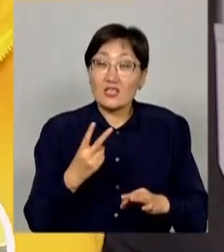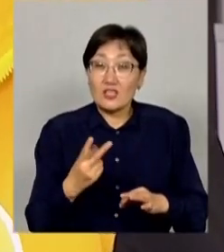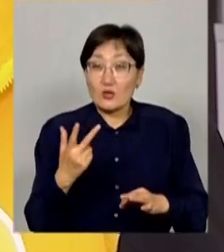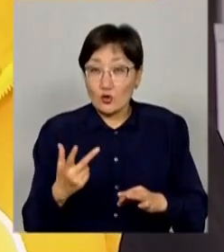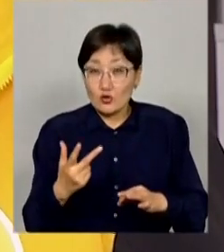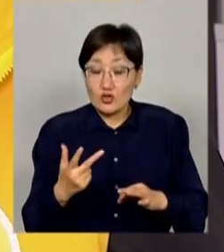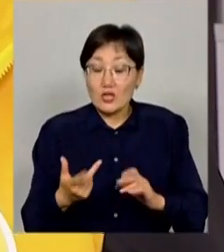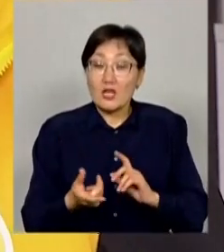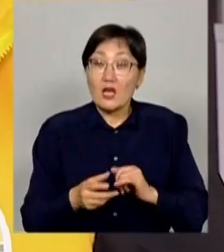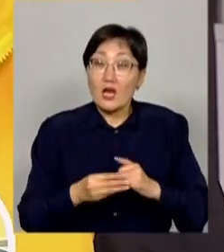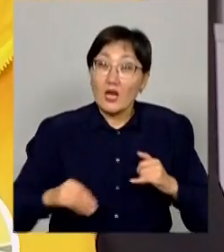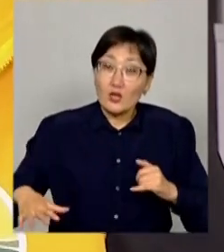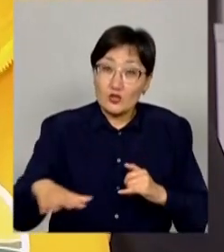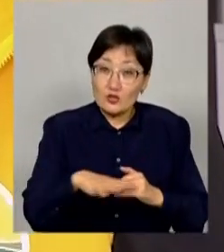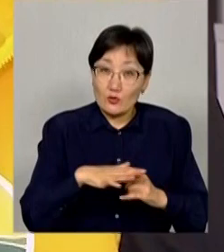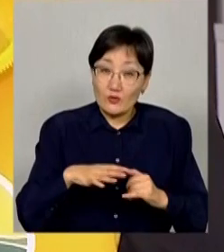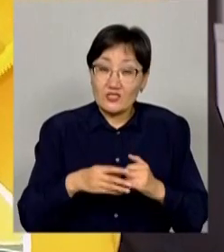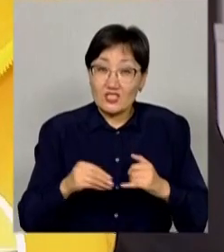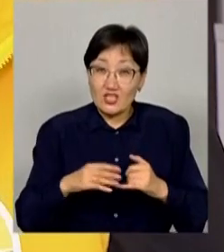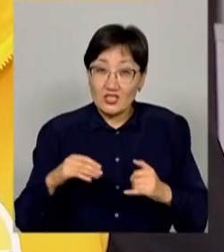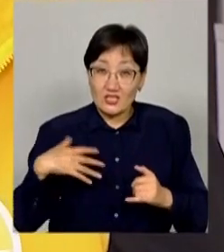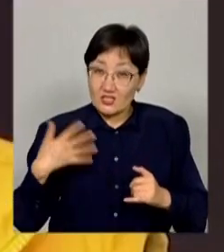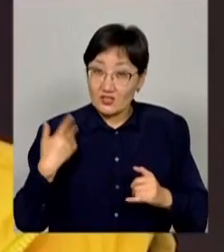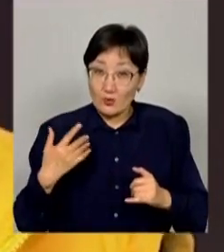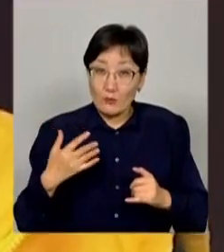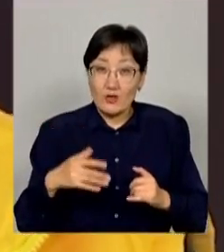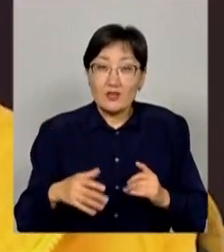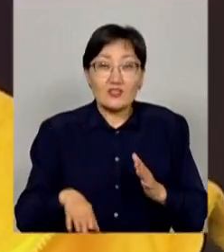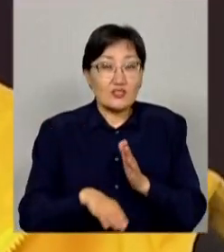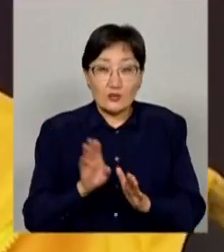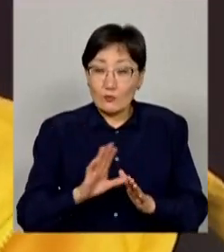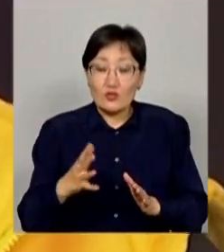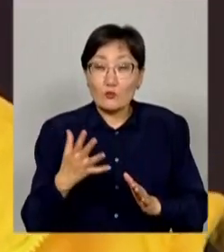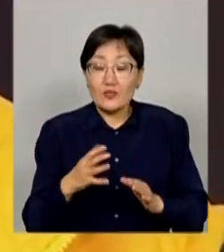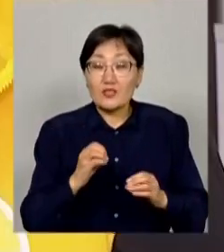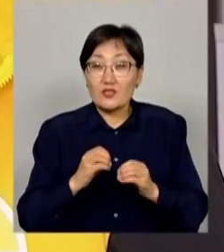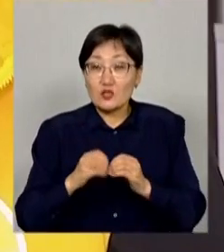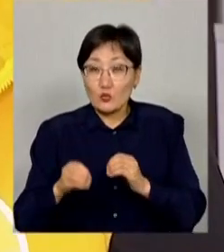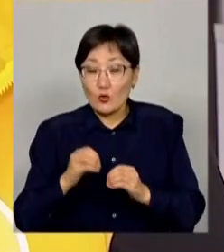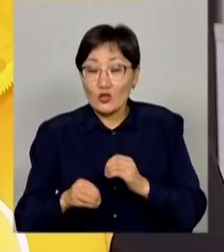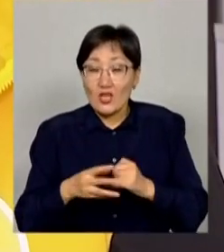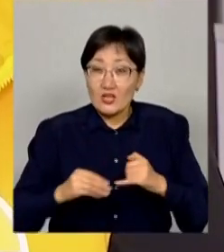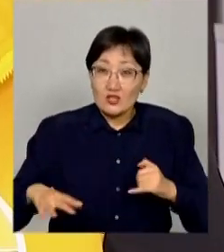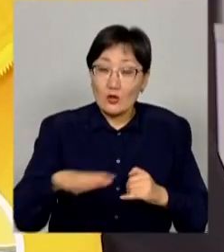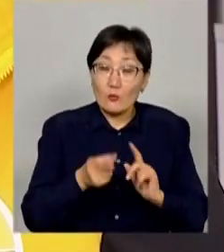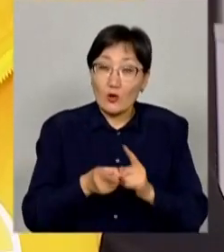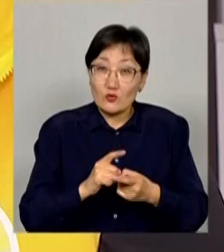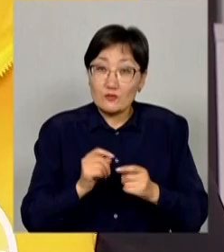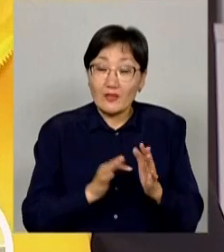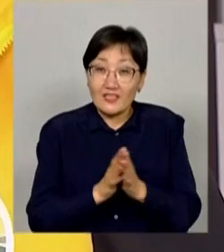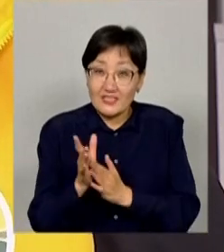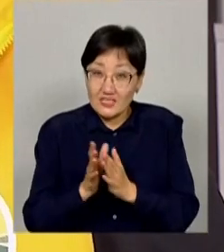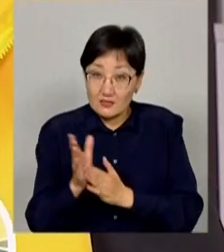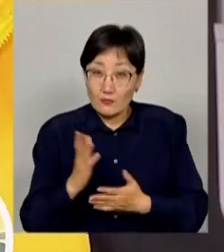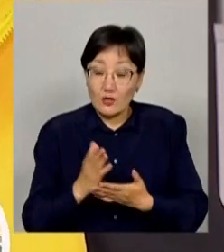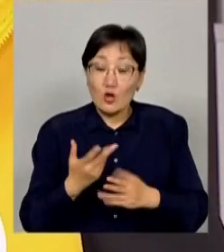ауыспалы егістің өзі мына жердің сапасын жақсартпайды. Мында 5-10 алқапты ауыспалы егіс бар. Міне соның